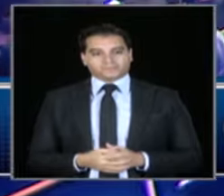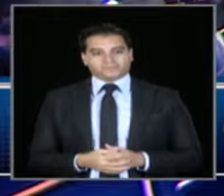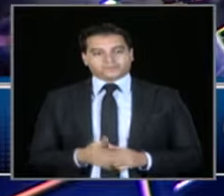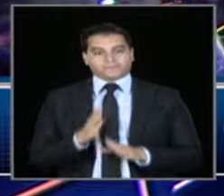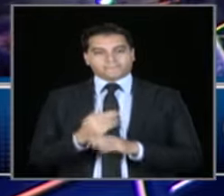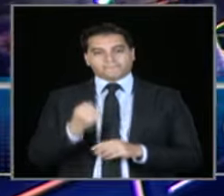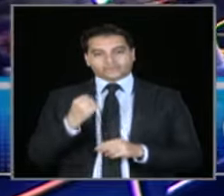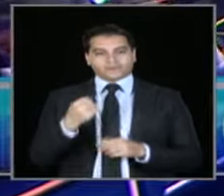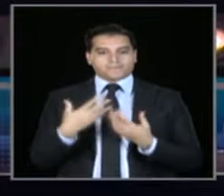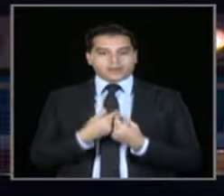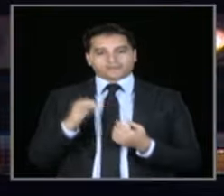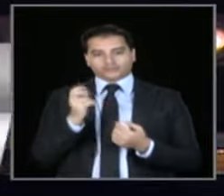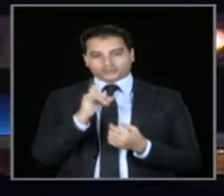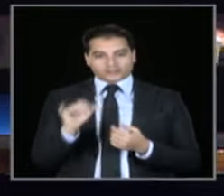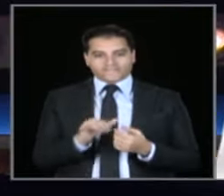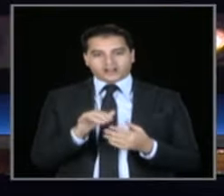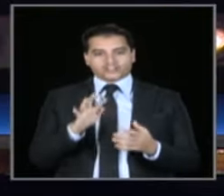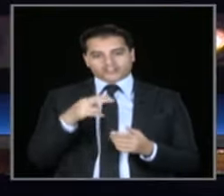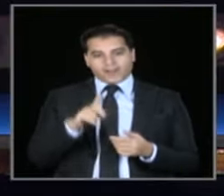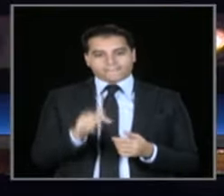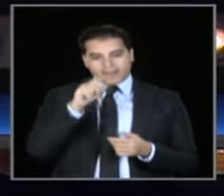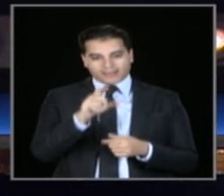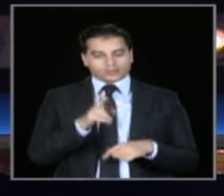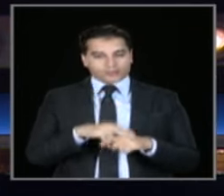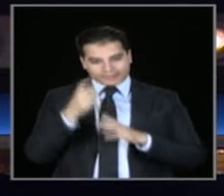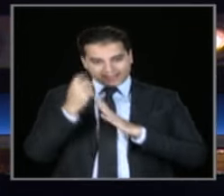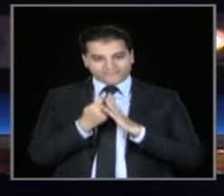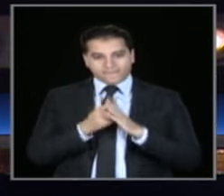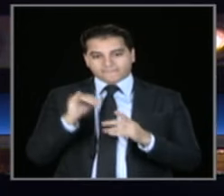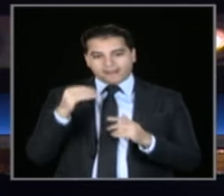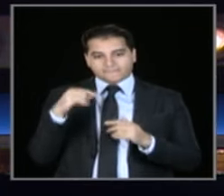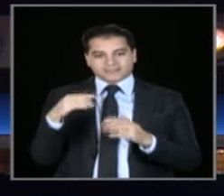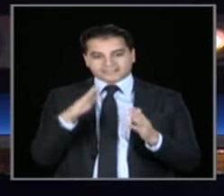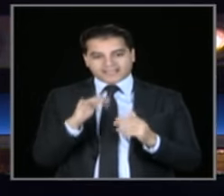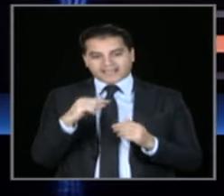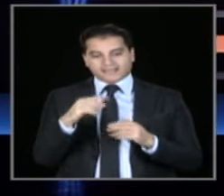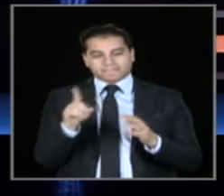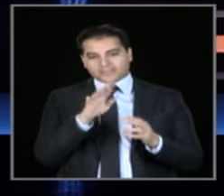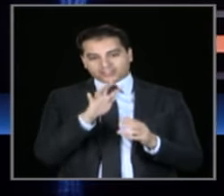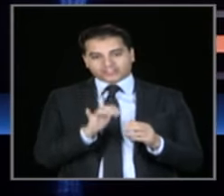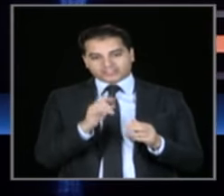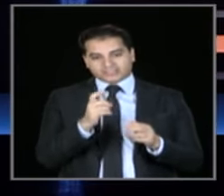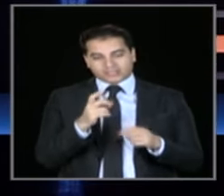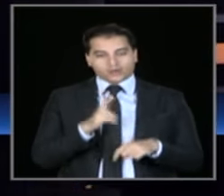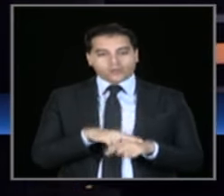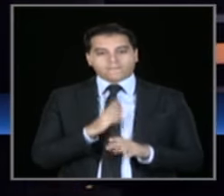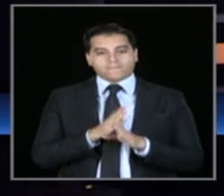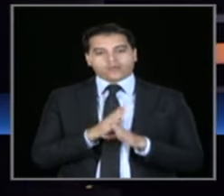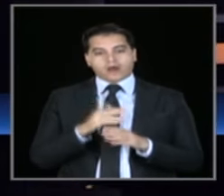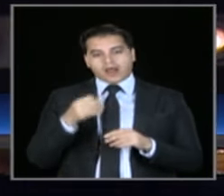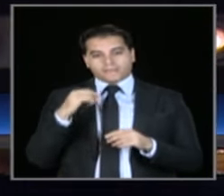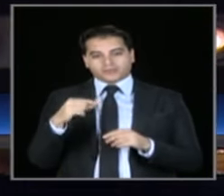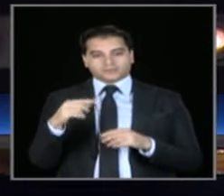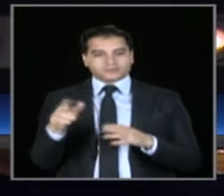بطولة مصطفى شعبان ومن تأليف محمد سيد بشير وإخراج أحمد صالح. عبد الله